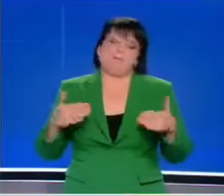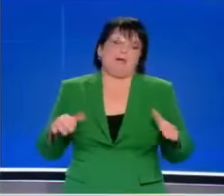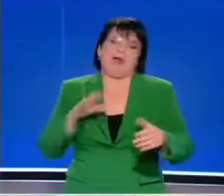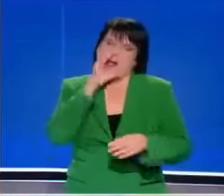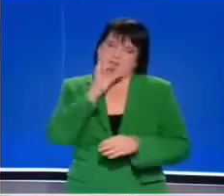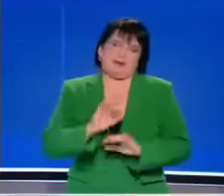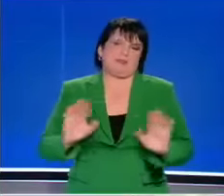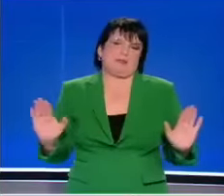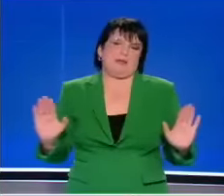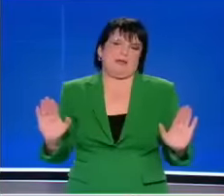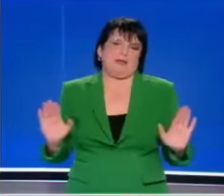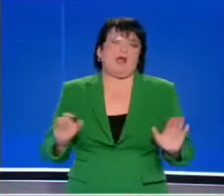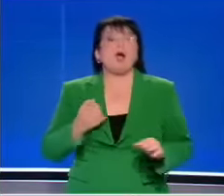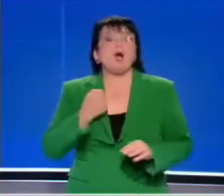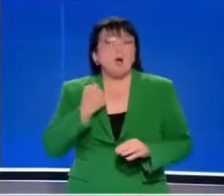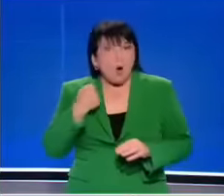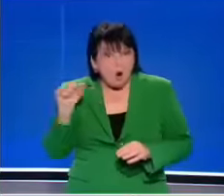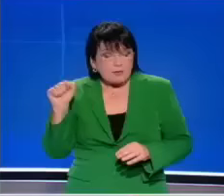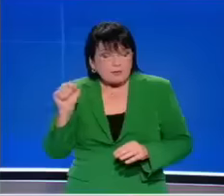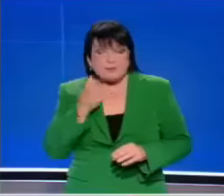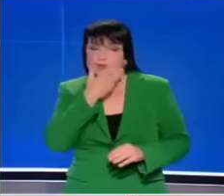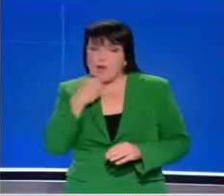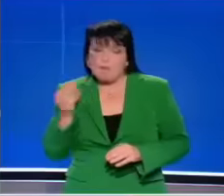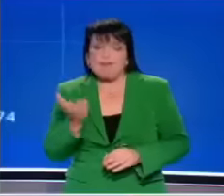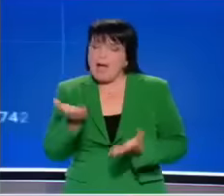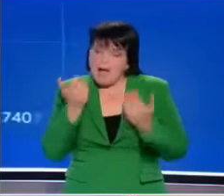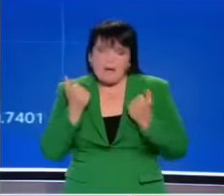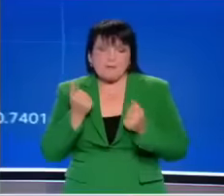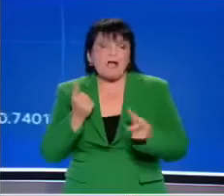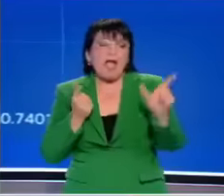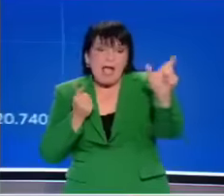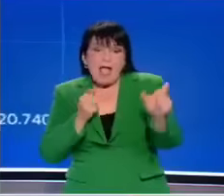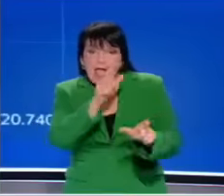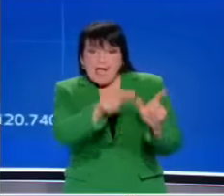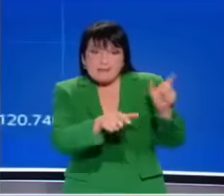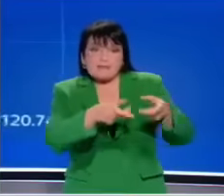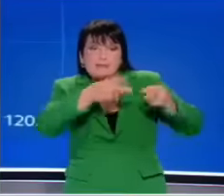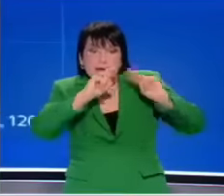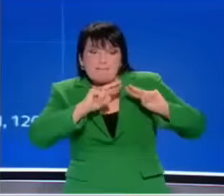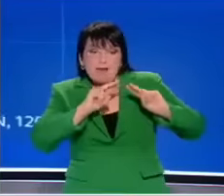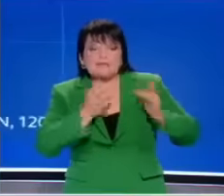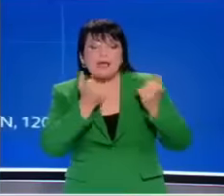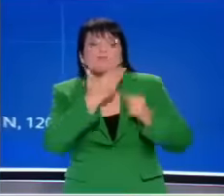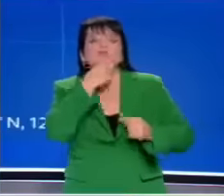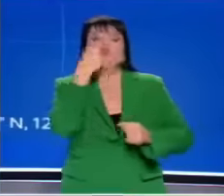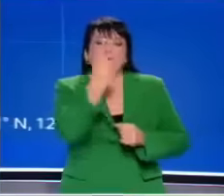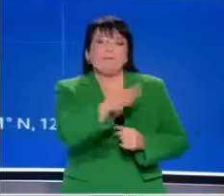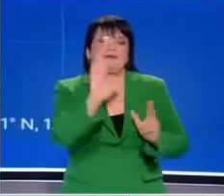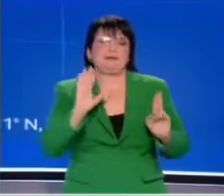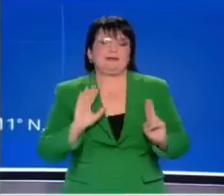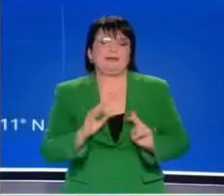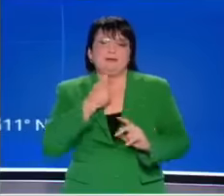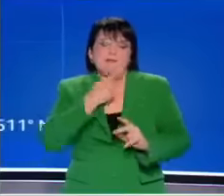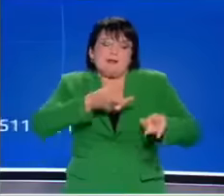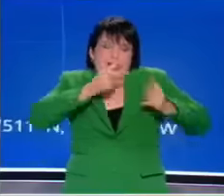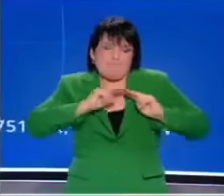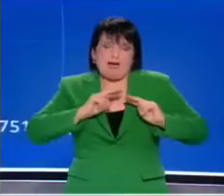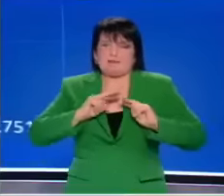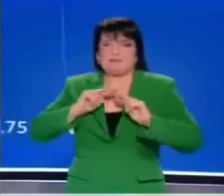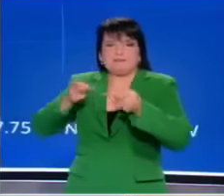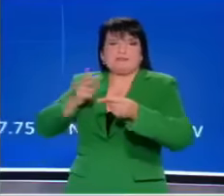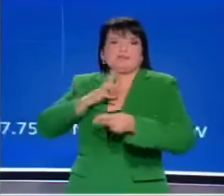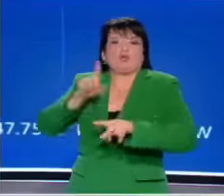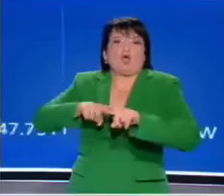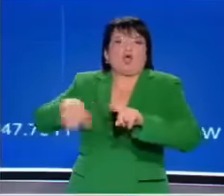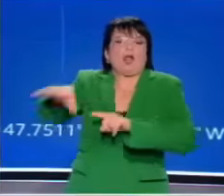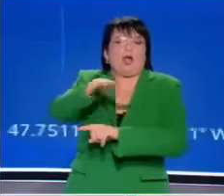κύριε κασλά άρα η απάντηση είναι όχι δεν ντρεπόμαστε εσείς δεν ντρέπεστε να μην απαντάτε ναι εσείς δεν ντρέπεστε να μην απαντάτε στον ελληνικό λαό